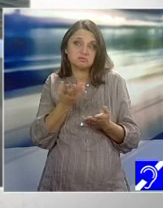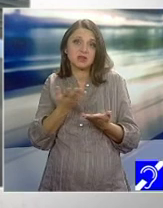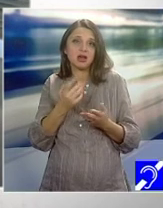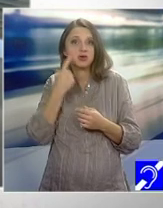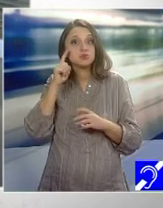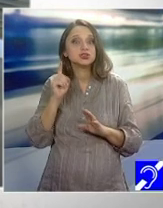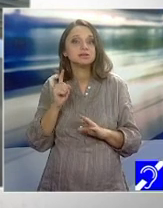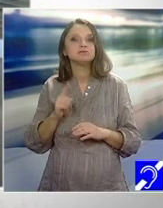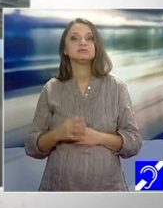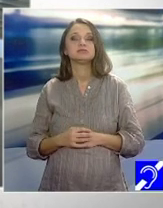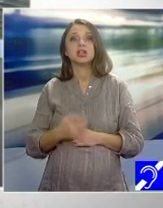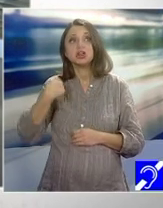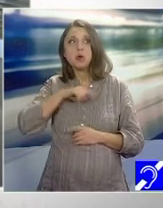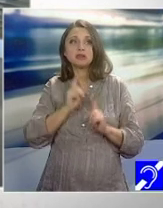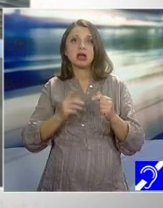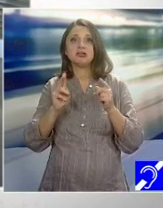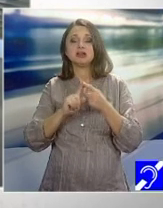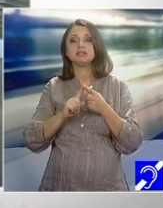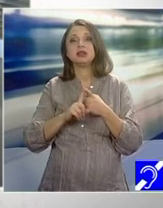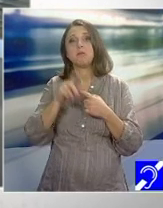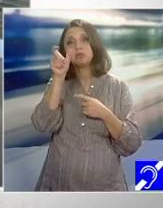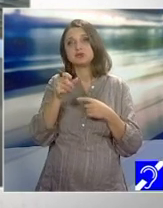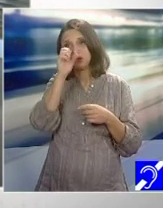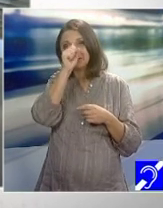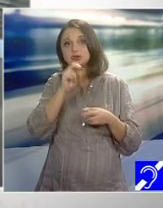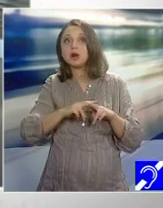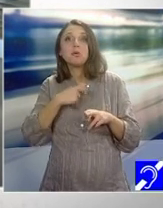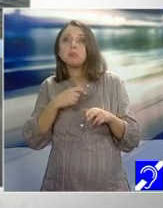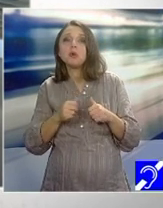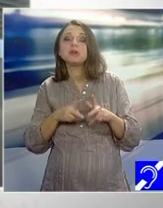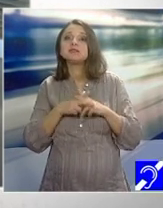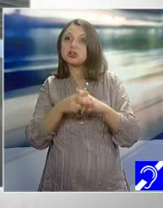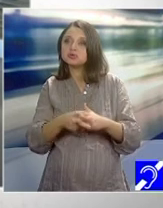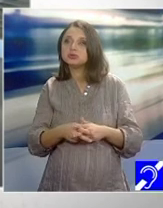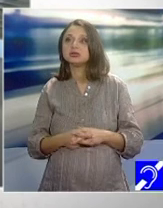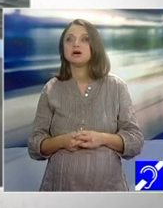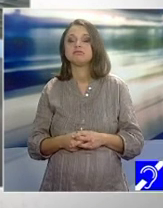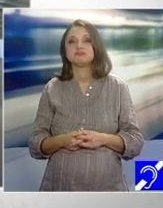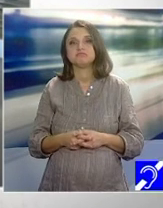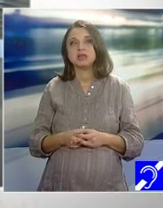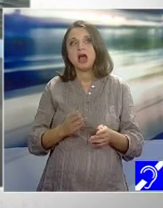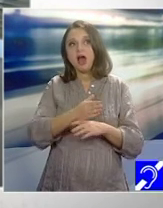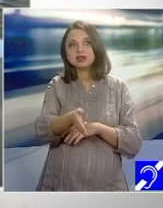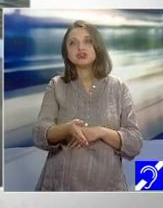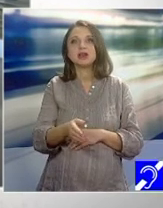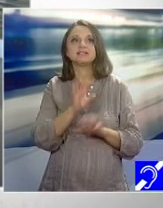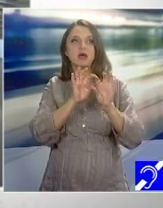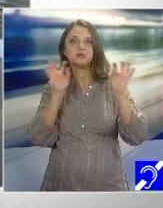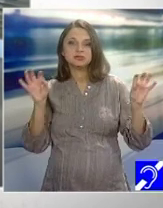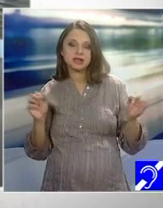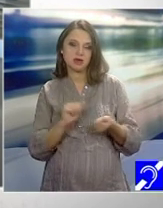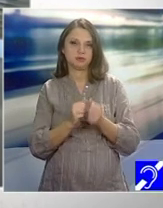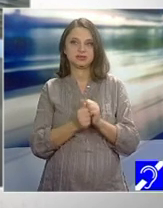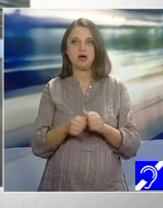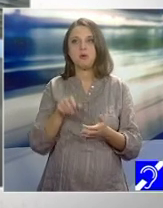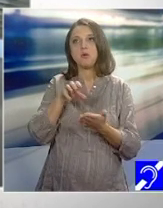formați, cum putem pe stradă să ajutăm o persoană nevăzătoare să aibă acces la un muzeu, la un anumit obiectiv